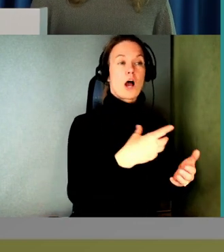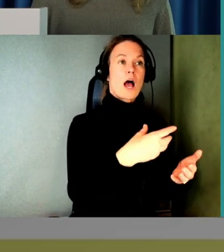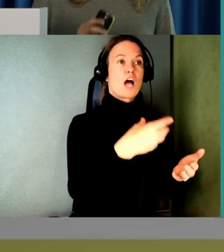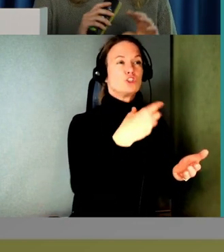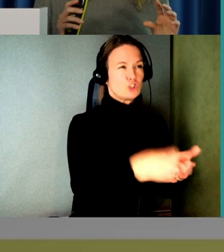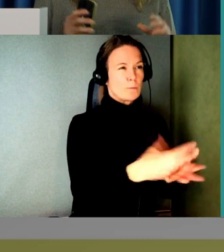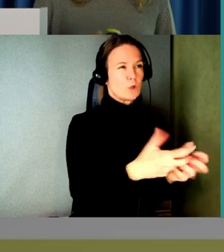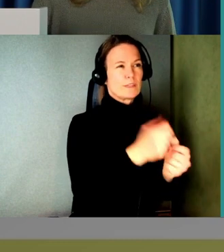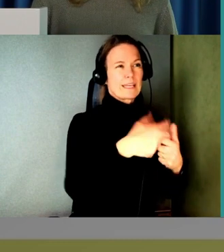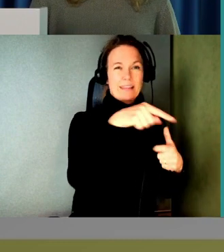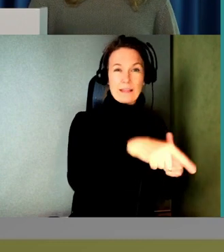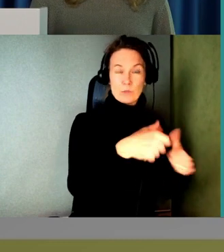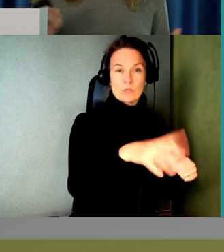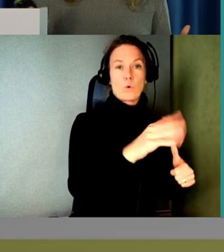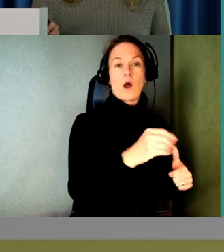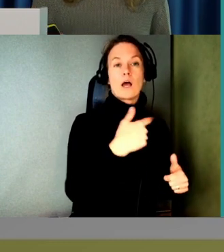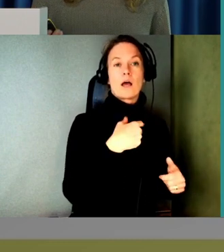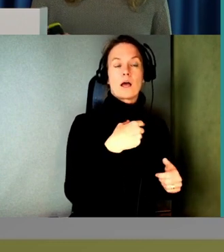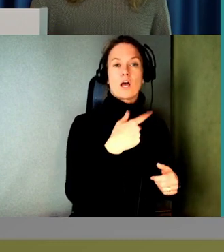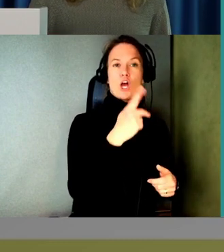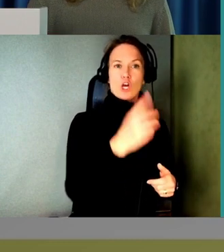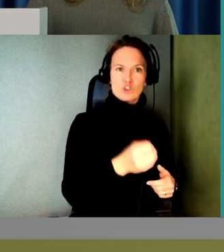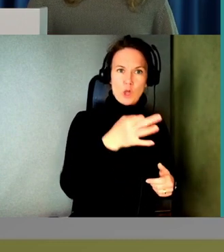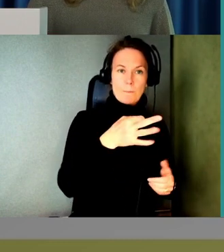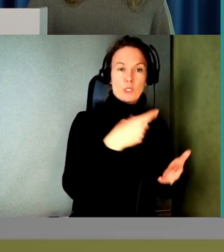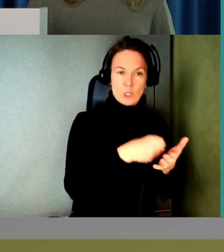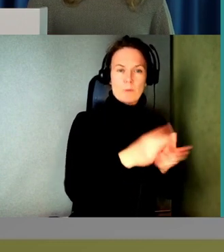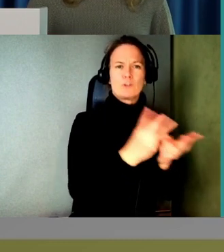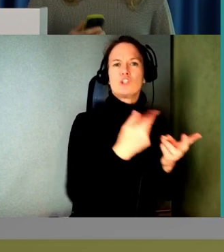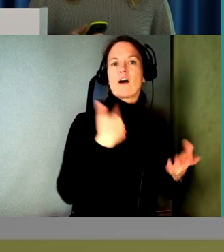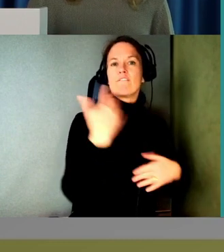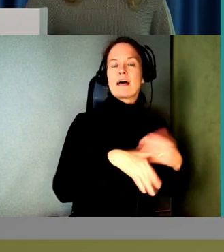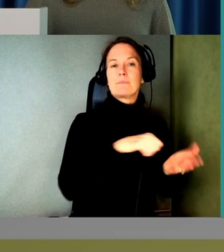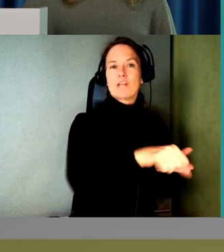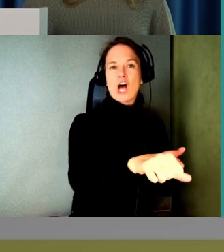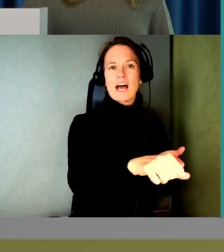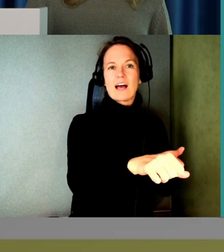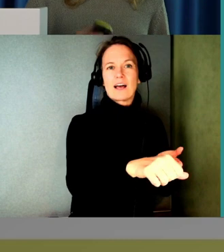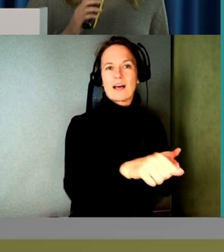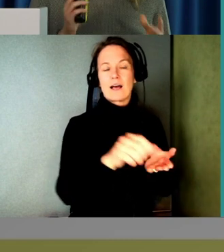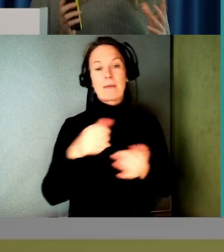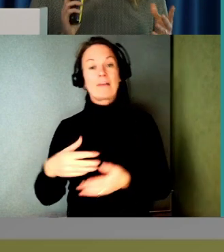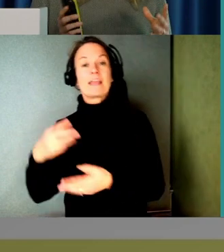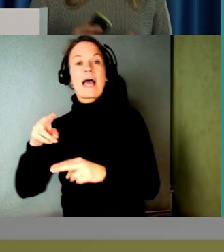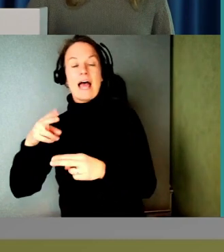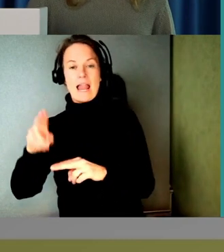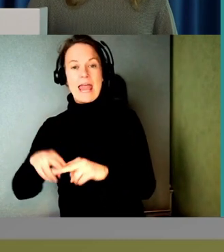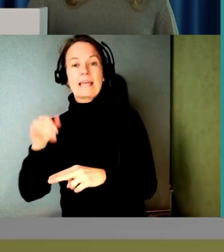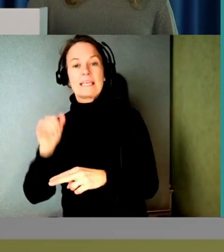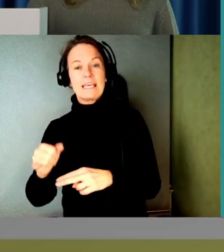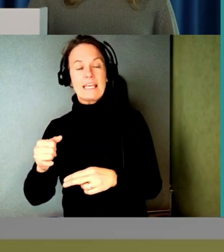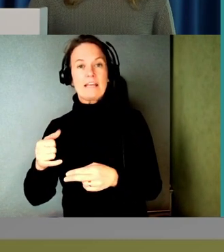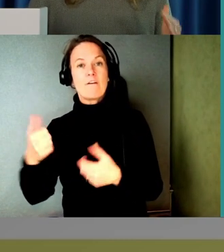köp eh formuleringen är väldigt vanlig i olika e-handlar Eh Men lägger varukorgen kanske egentligen bättre